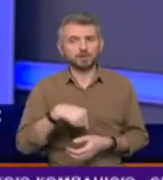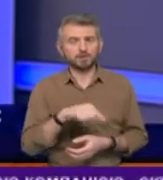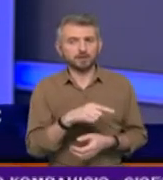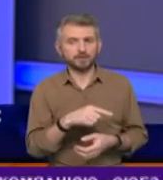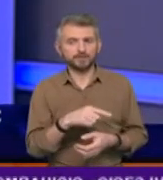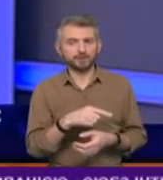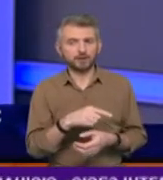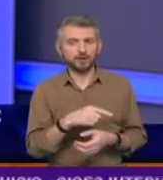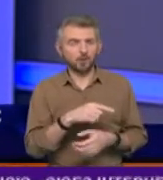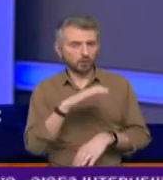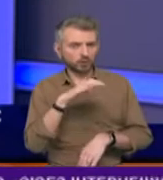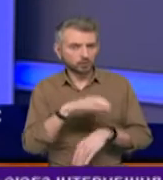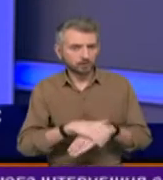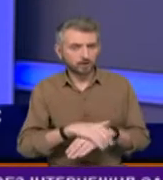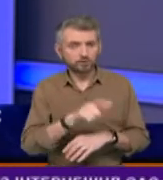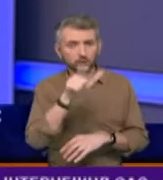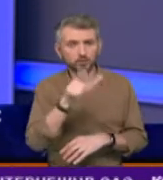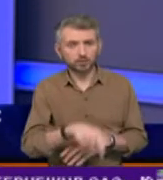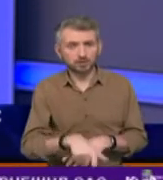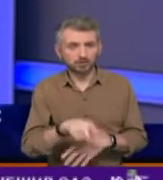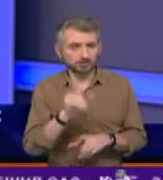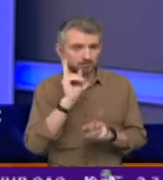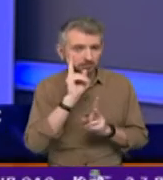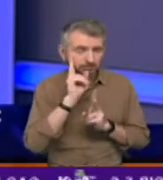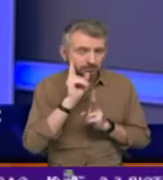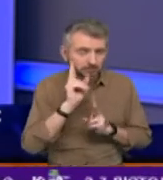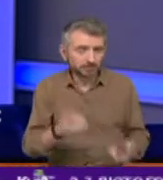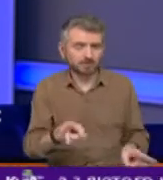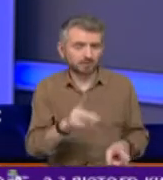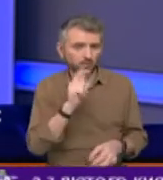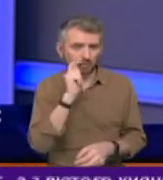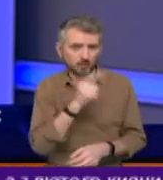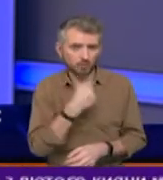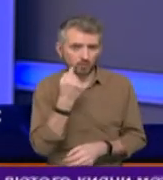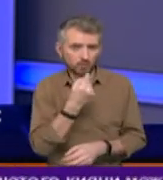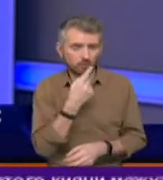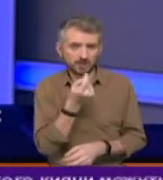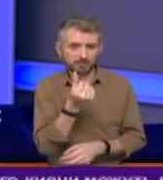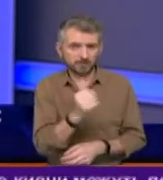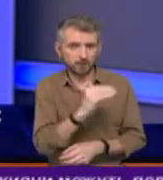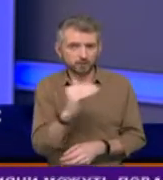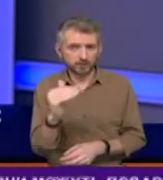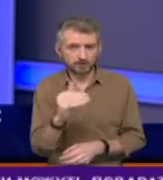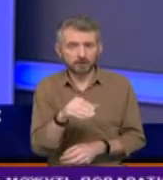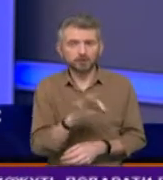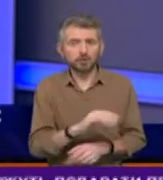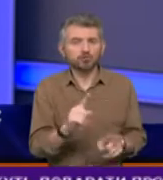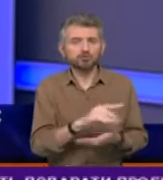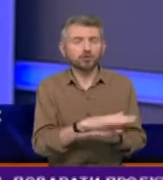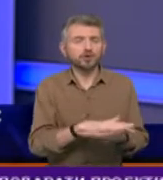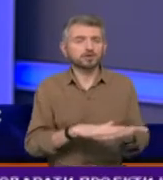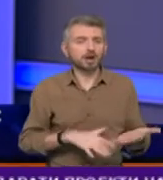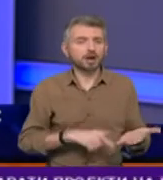саме 18 місяців в комі. Потім у нього була друга група, зараз третя. А скільки він курсів